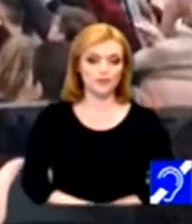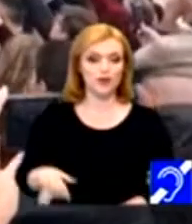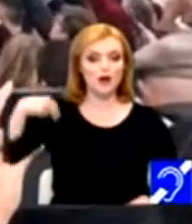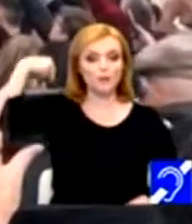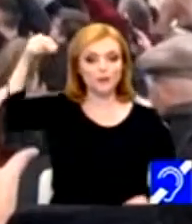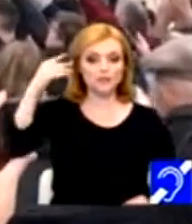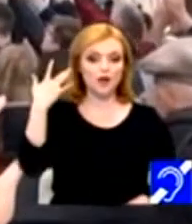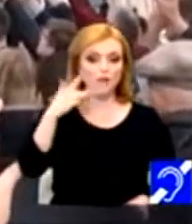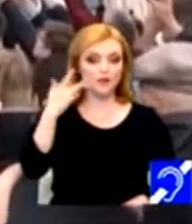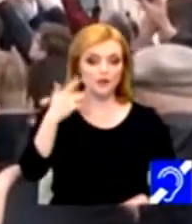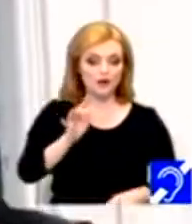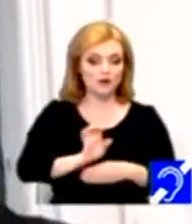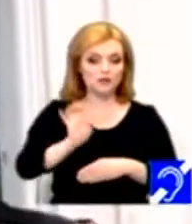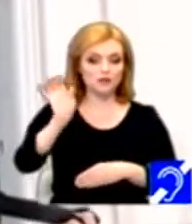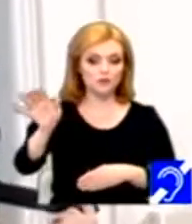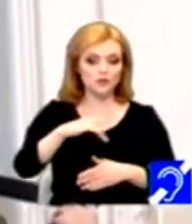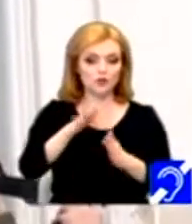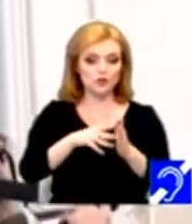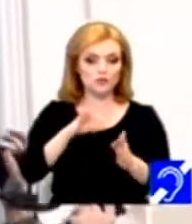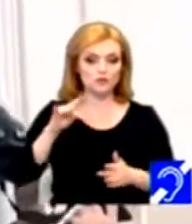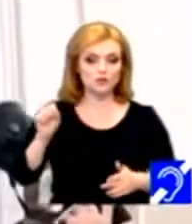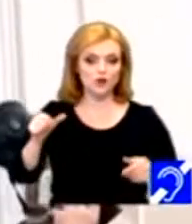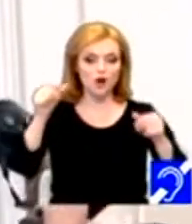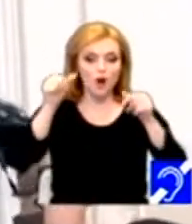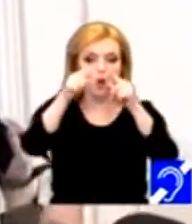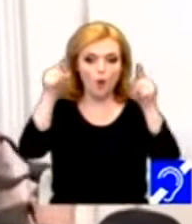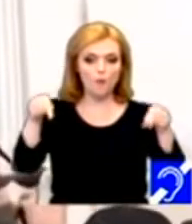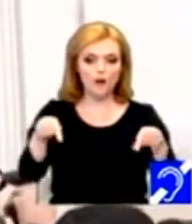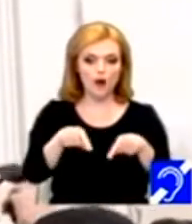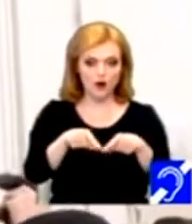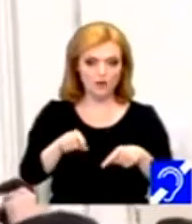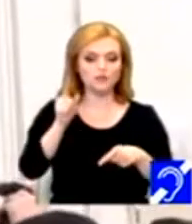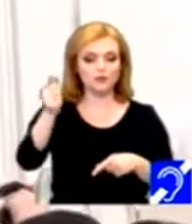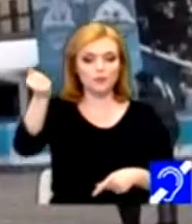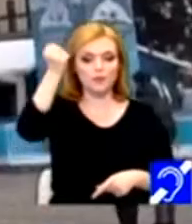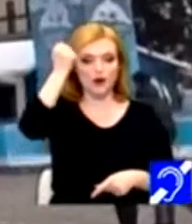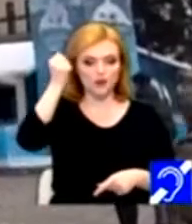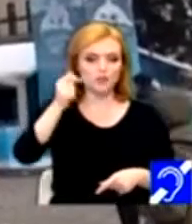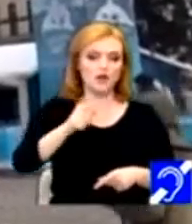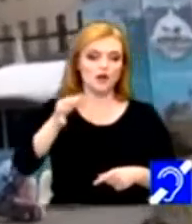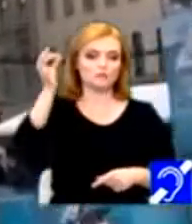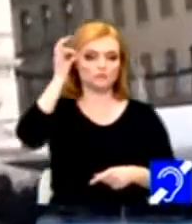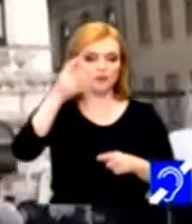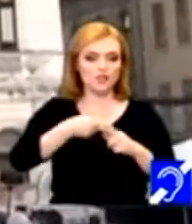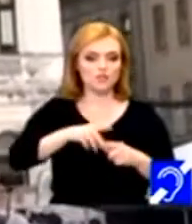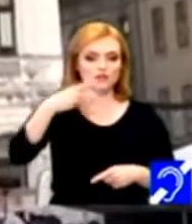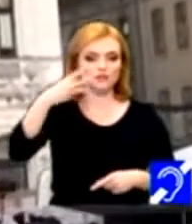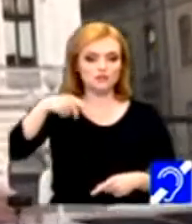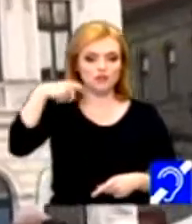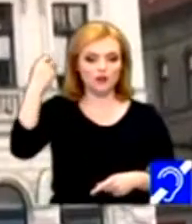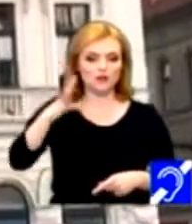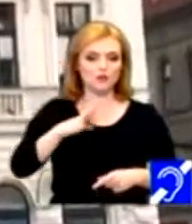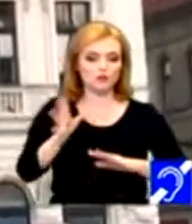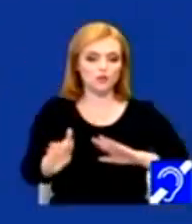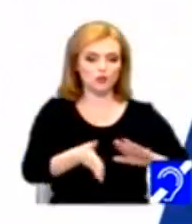Președintele SUA Donald Trump a trimis la Timișoara o placă comemorativă din bronz pentru a marca cei 30 de ani de la Revoluția